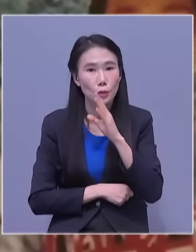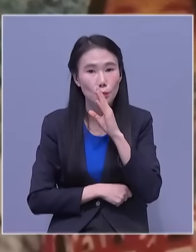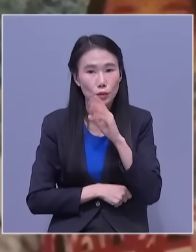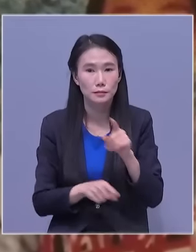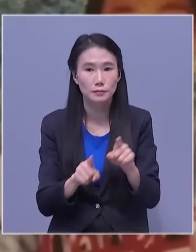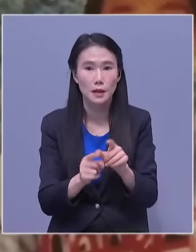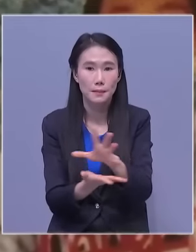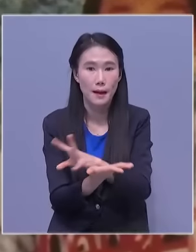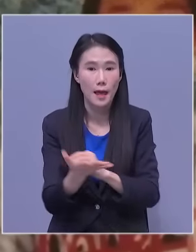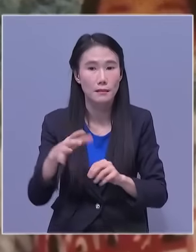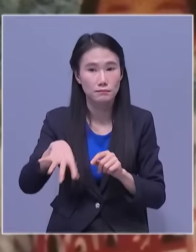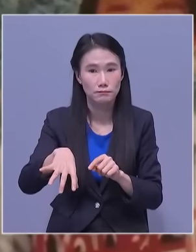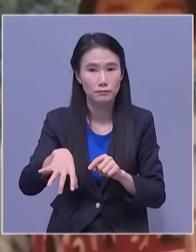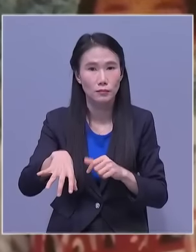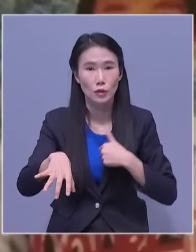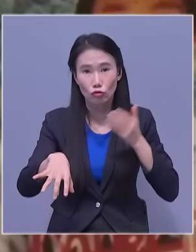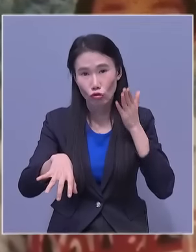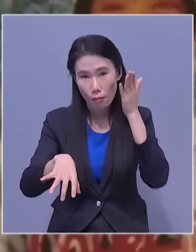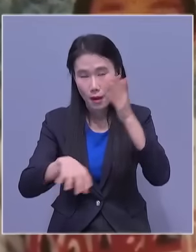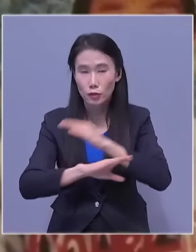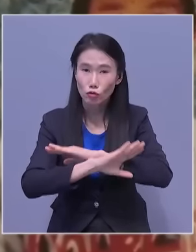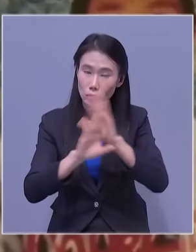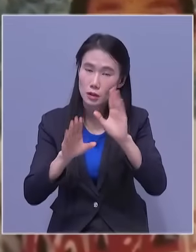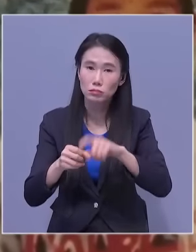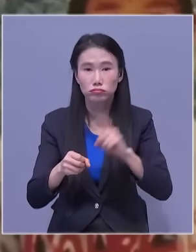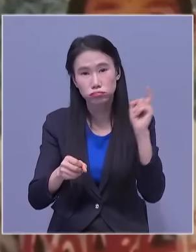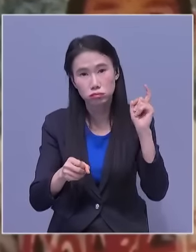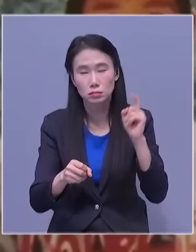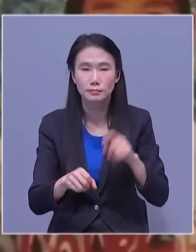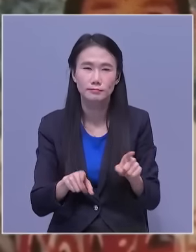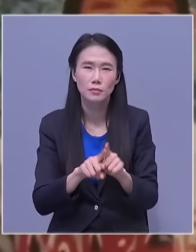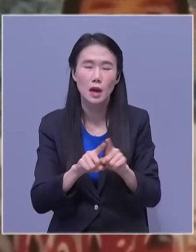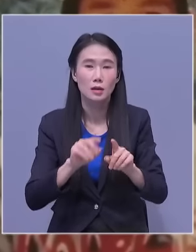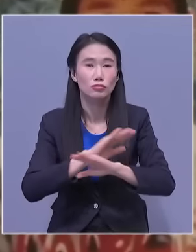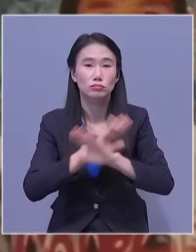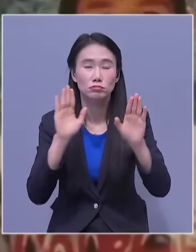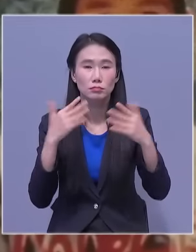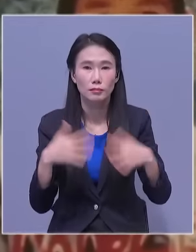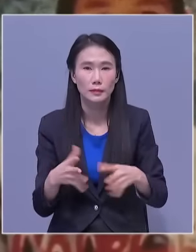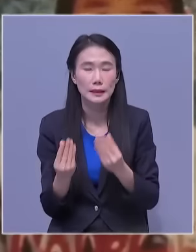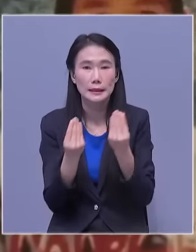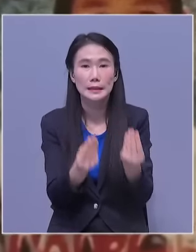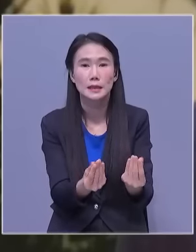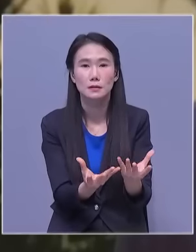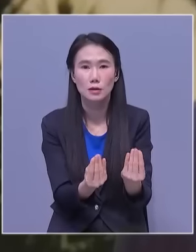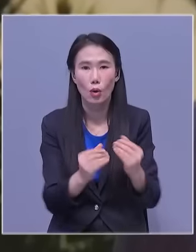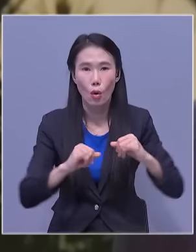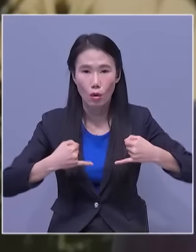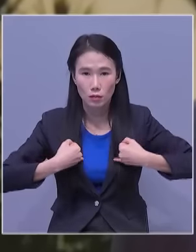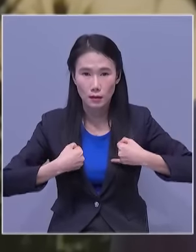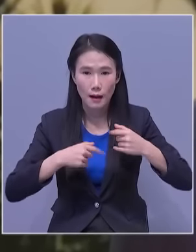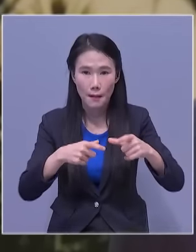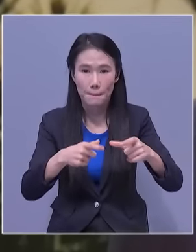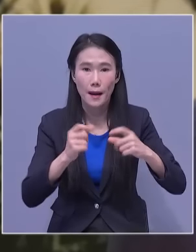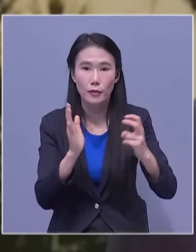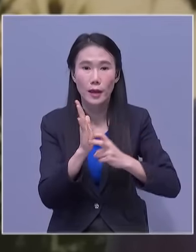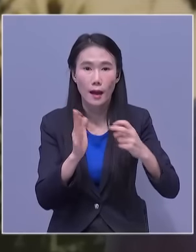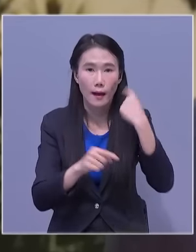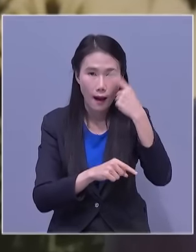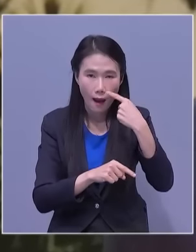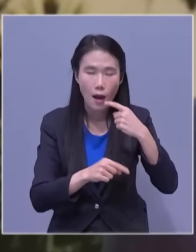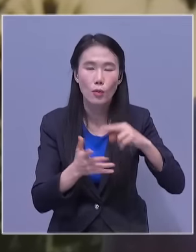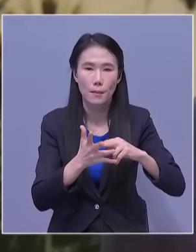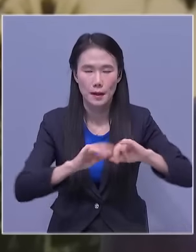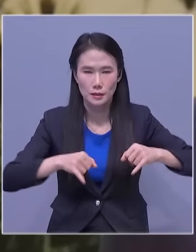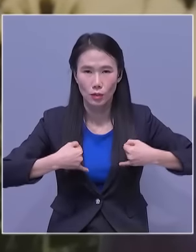กิจการเลิกทรัพย์สินทั้งหมดสมมุติเลิกกิจการใช่มั้จะตกเป็นของคนที่ได้รับใบอนุญาตทันทีก็